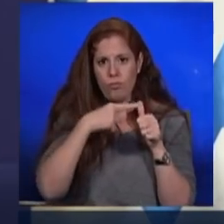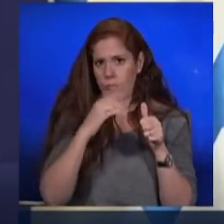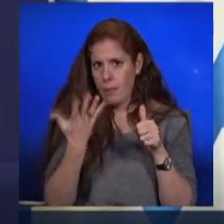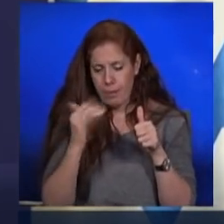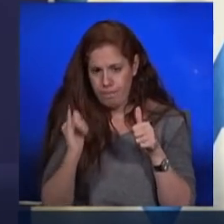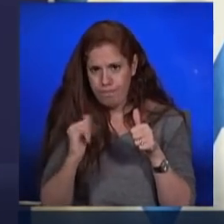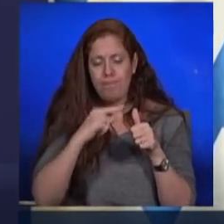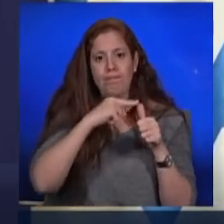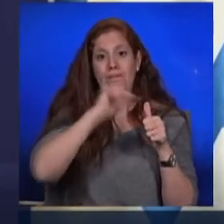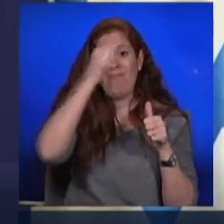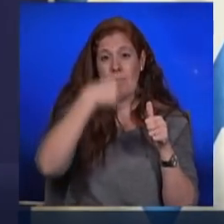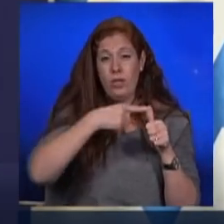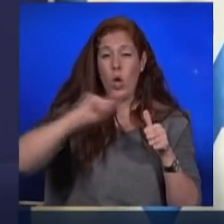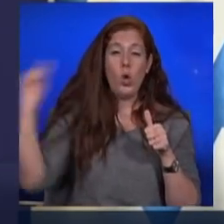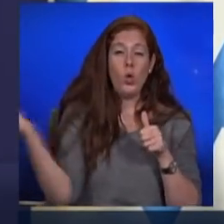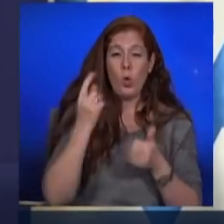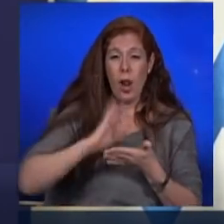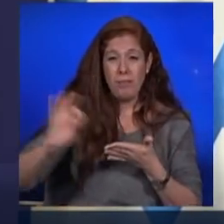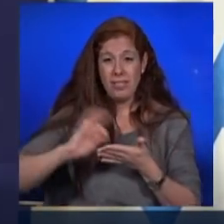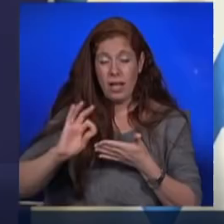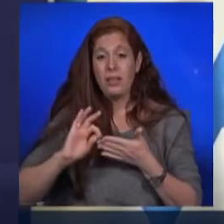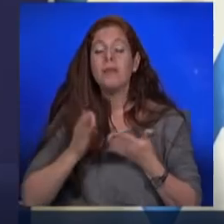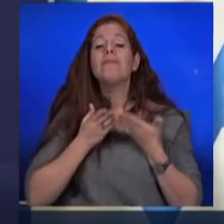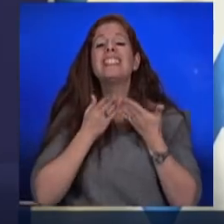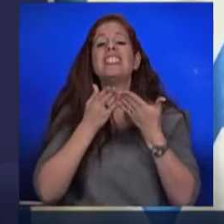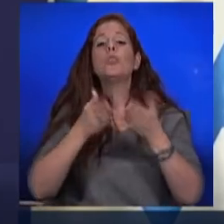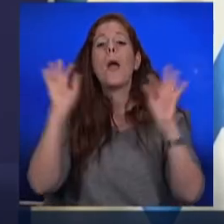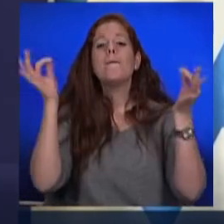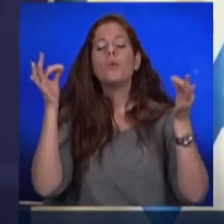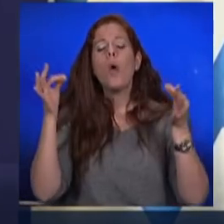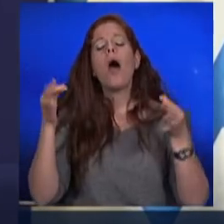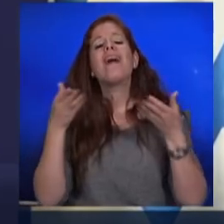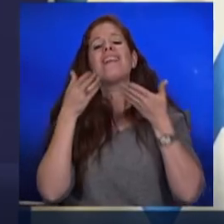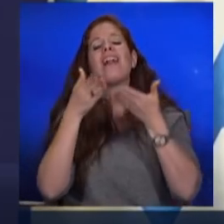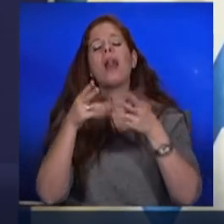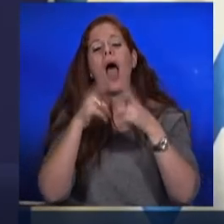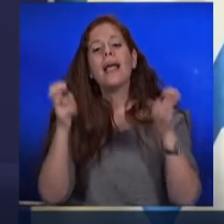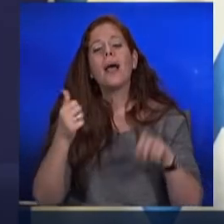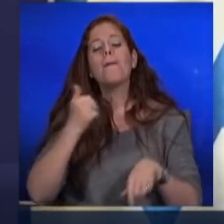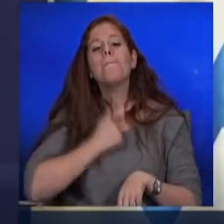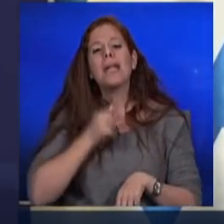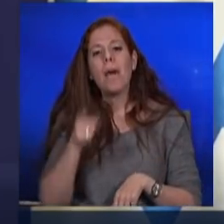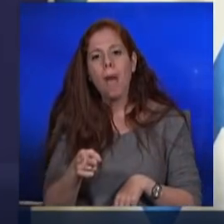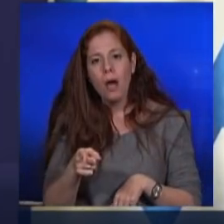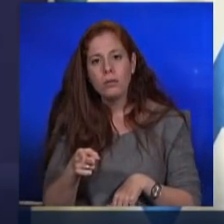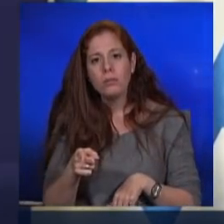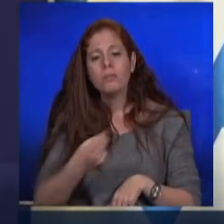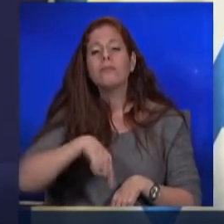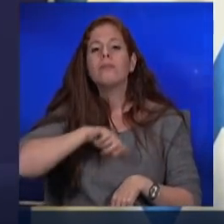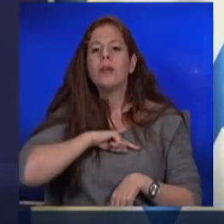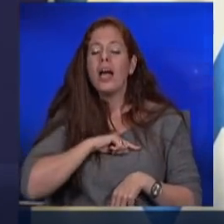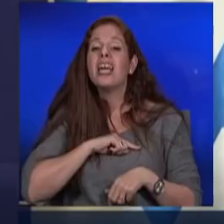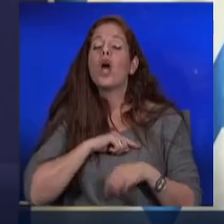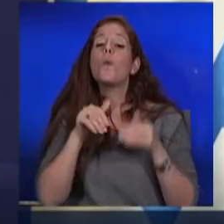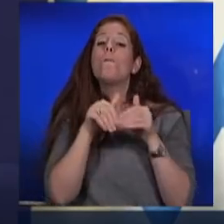כל המשרדים להגיש סיוע מיוחד לעיר בני ברק. אנחנו מהדקים את הגבלות התנועה אל